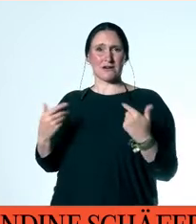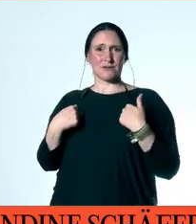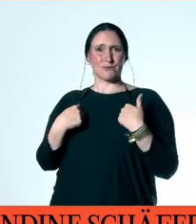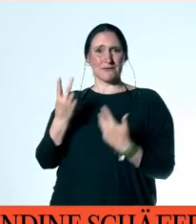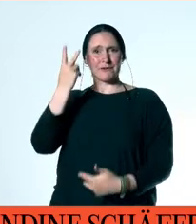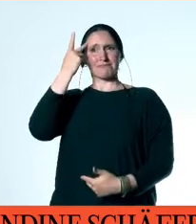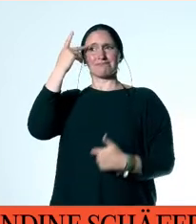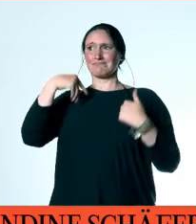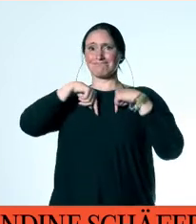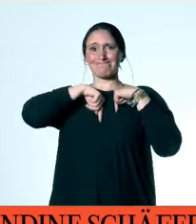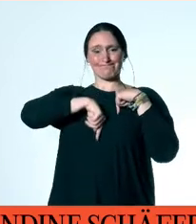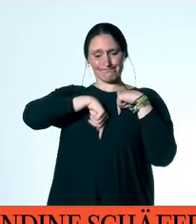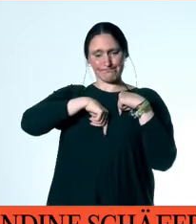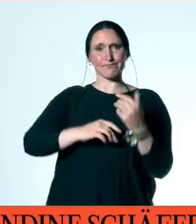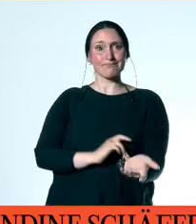ganz wichtiger Punkt.